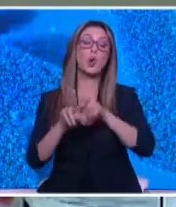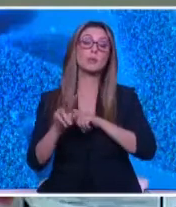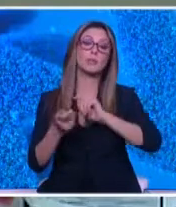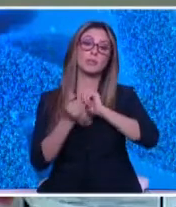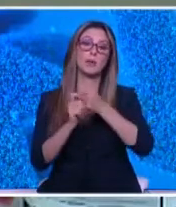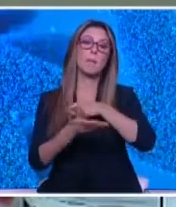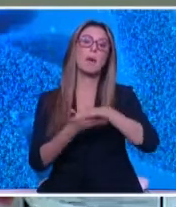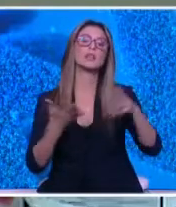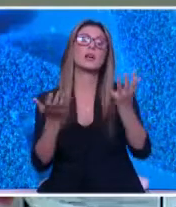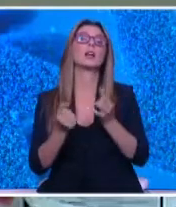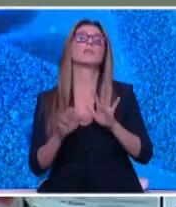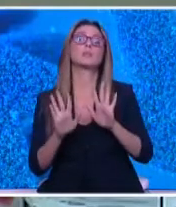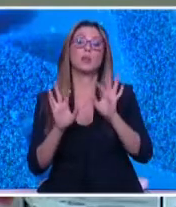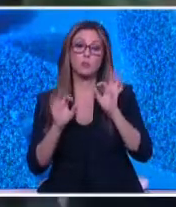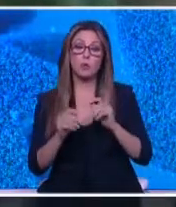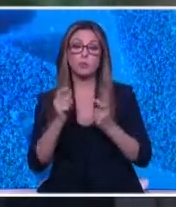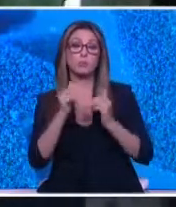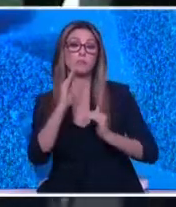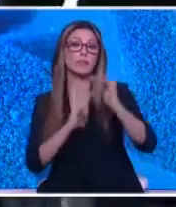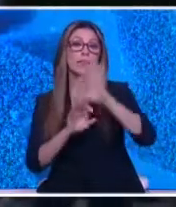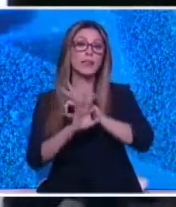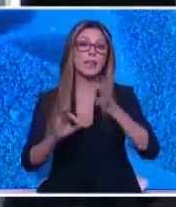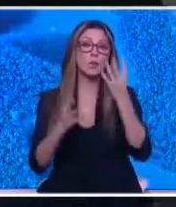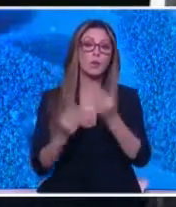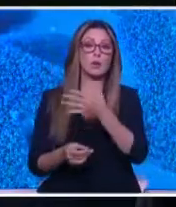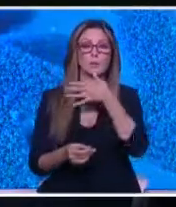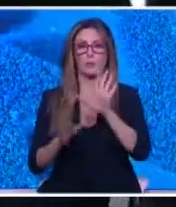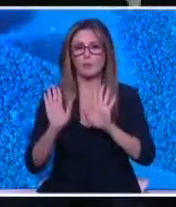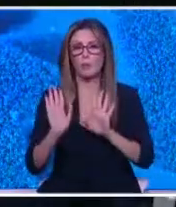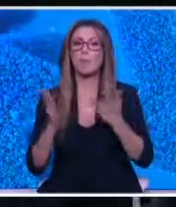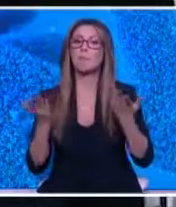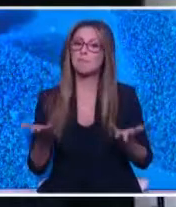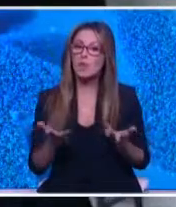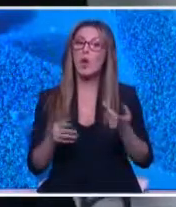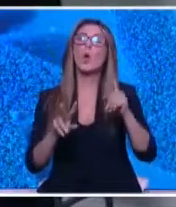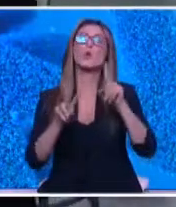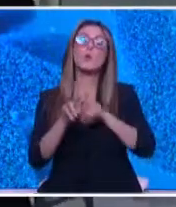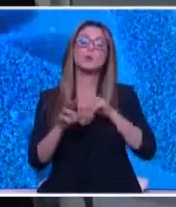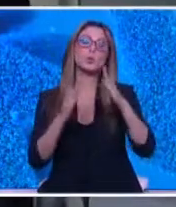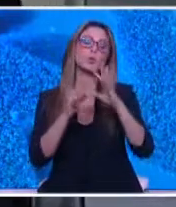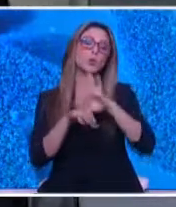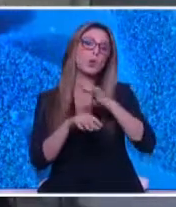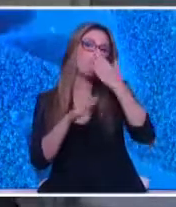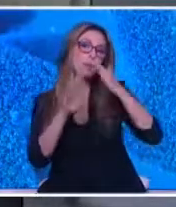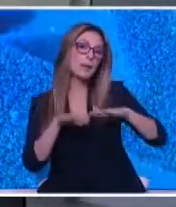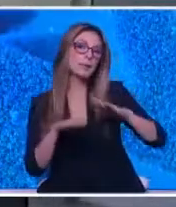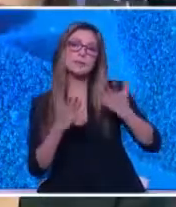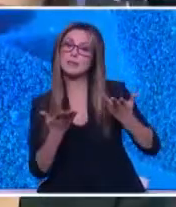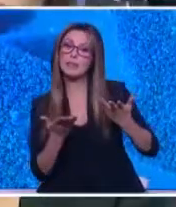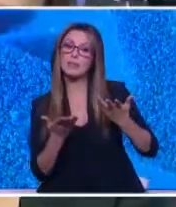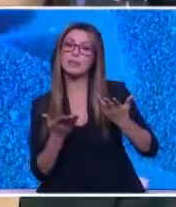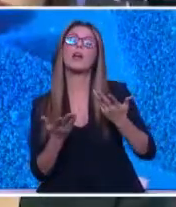henüz alınmadı. Bu nedenle artış oranı net olarak bilinmiyor. Peki yönetmelik doktorların beklentisini karşıladı mı?